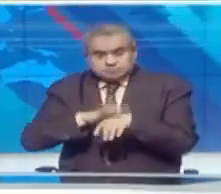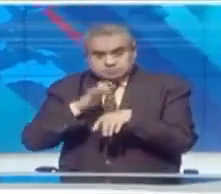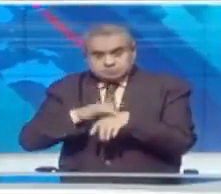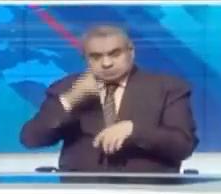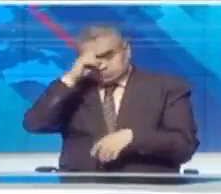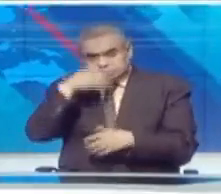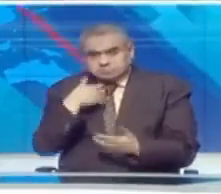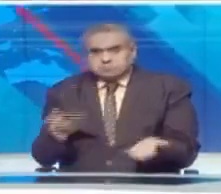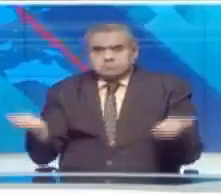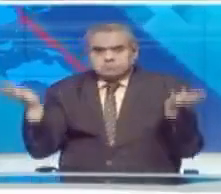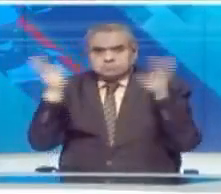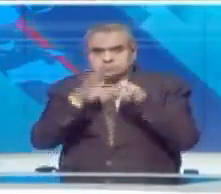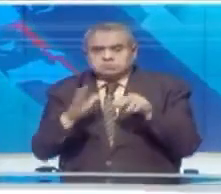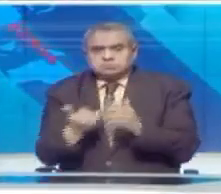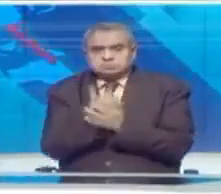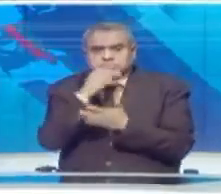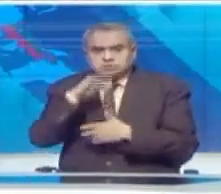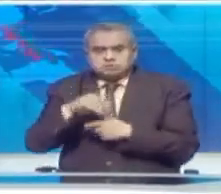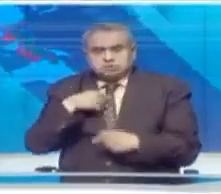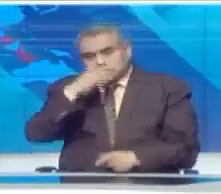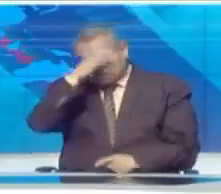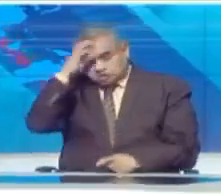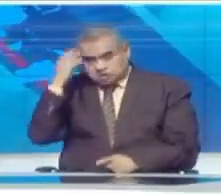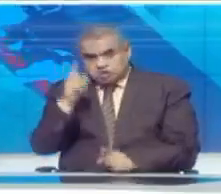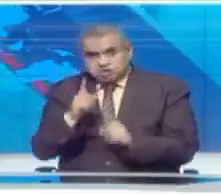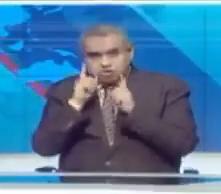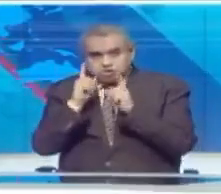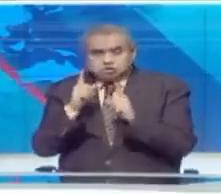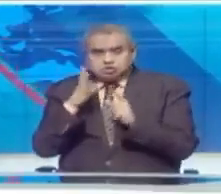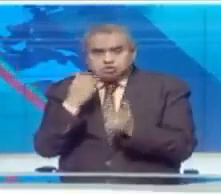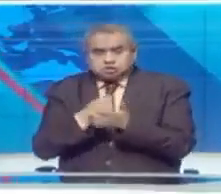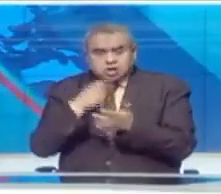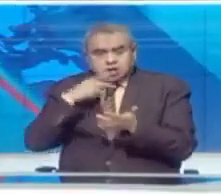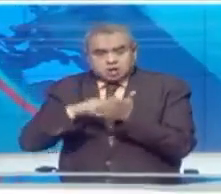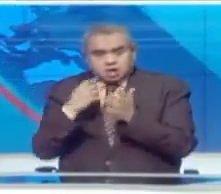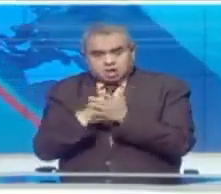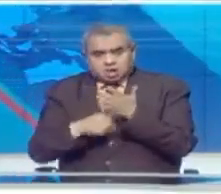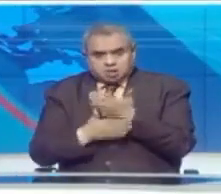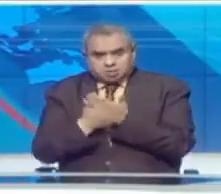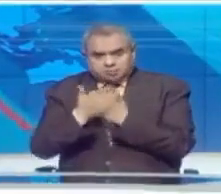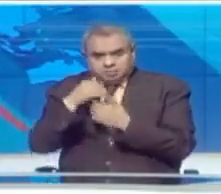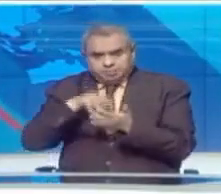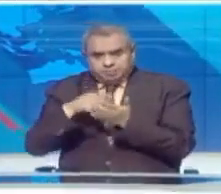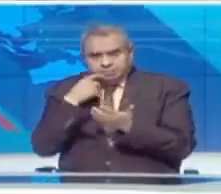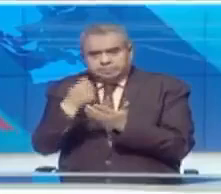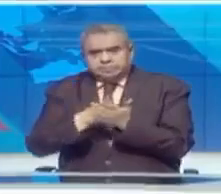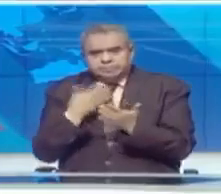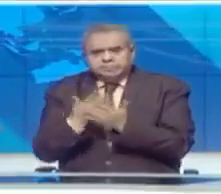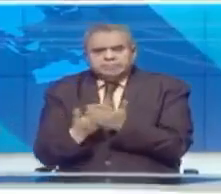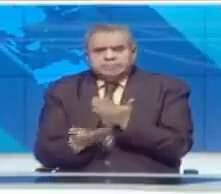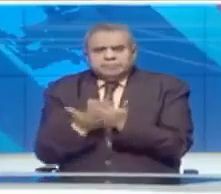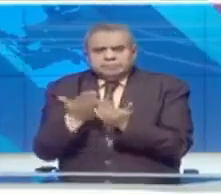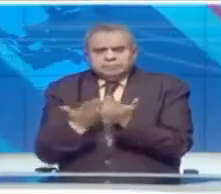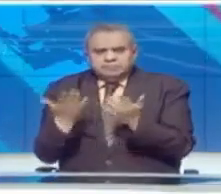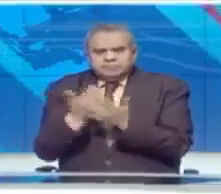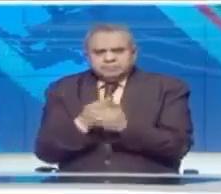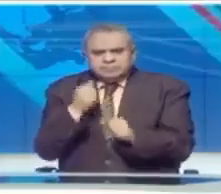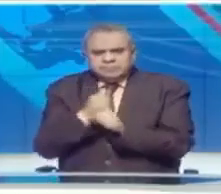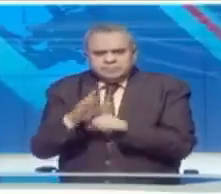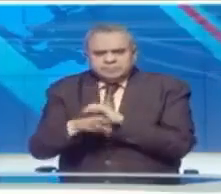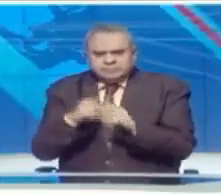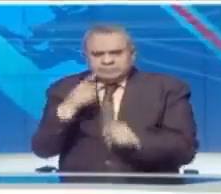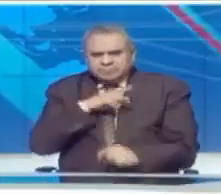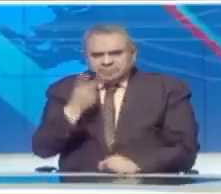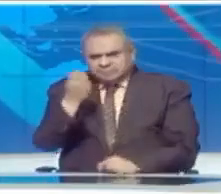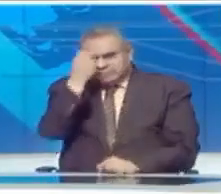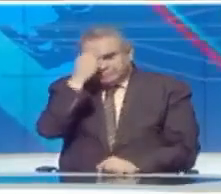الأكبر من الإصابات، فإن شاء الله بإذن الله هذا المؤتمر يناقش أيضا العديد من الأوراق البحثية اللي تهتم بهذا المجال. في